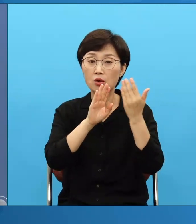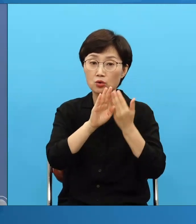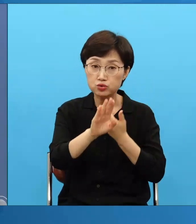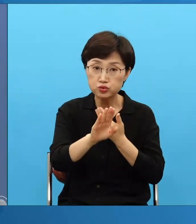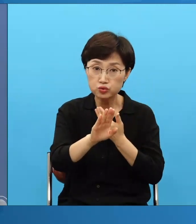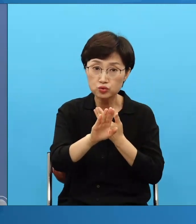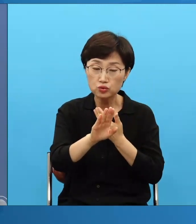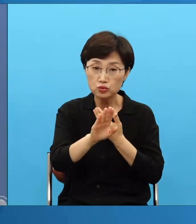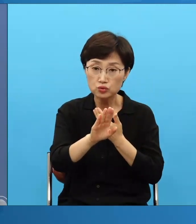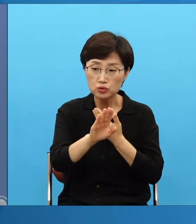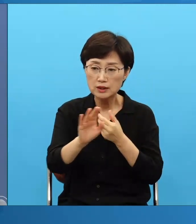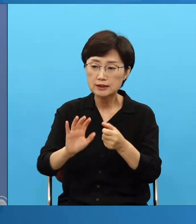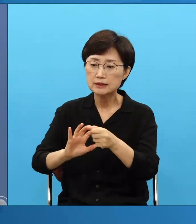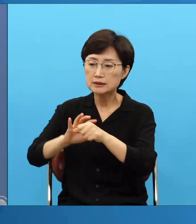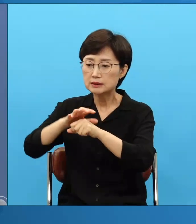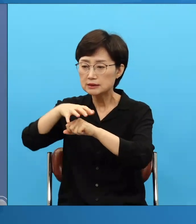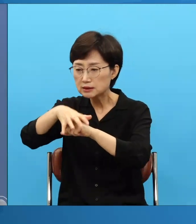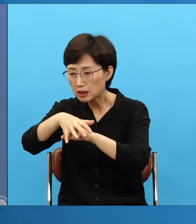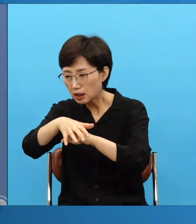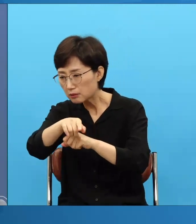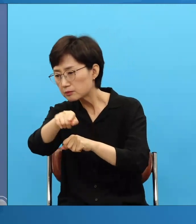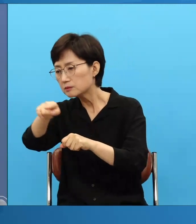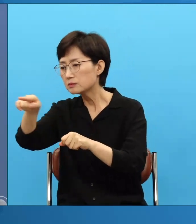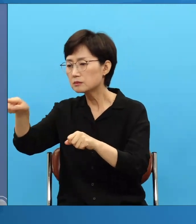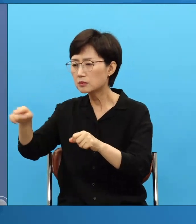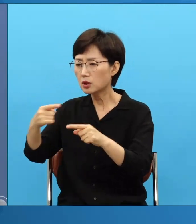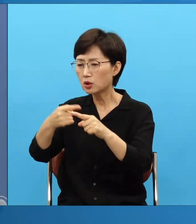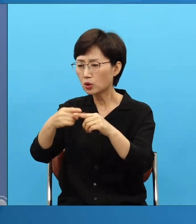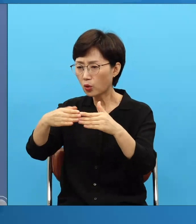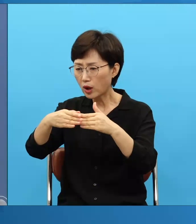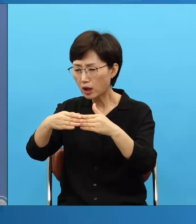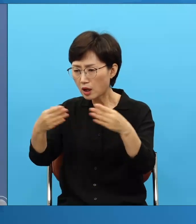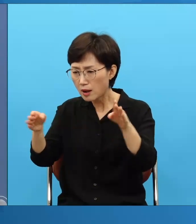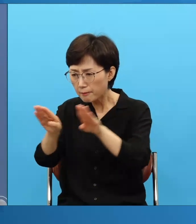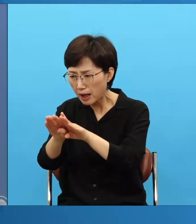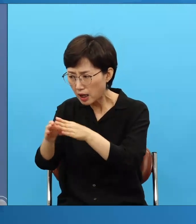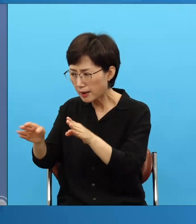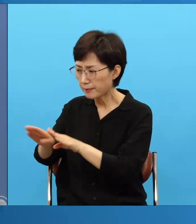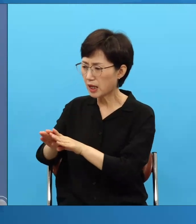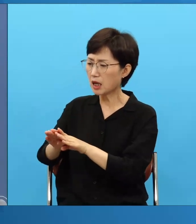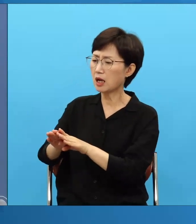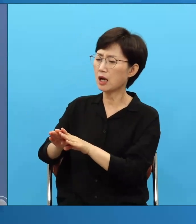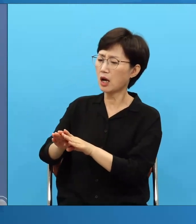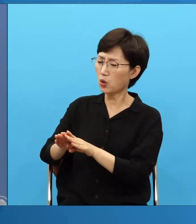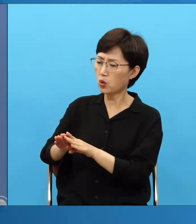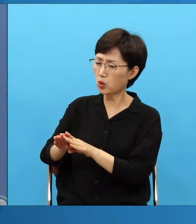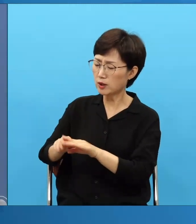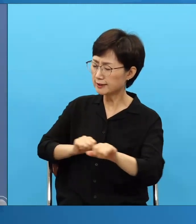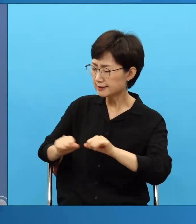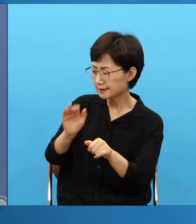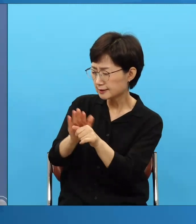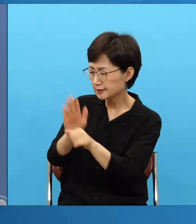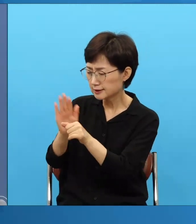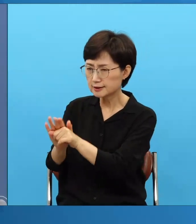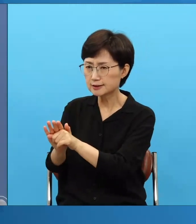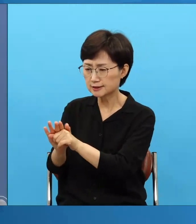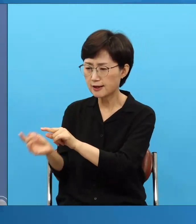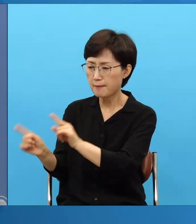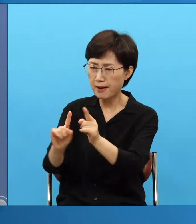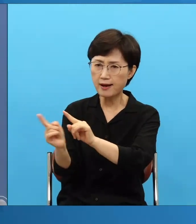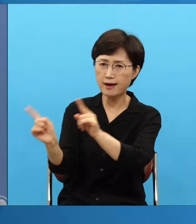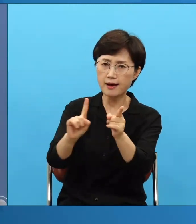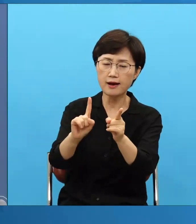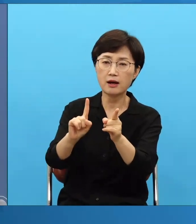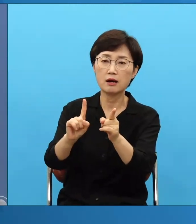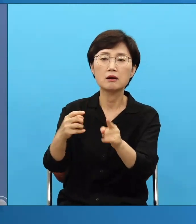전 세계 문 닫는 교회를 회복시켜야 됩니다. After we complete the church constructions, what do we need to 그렇죠? do next? It is to really save and restore all